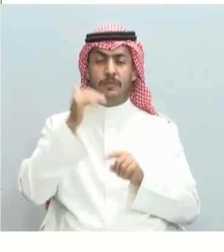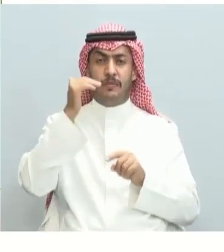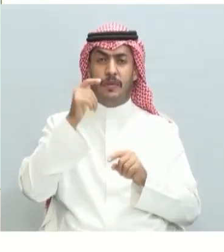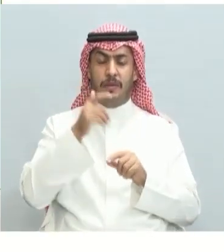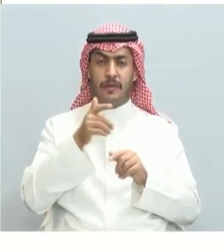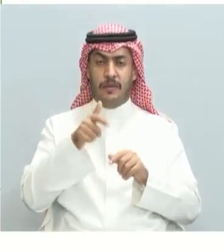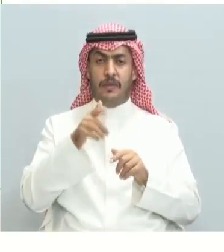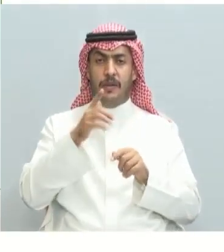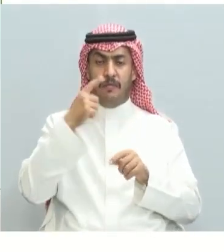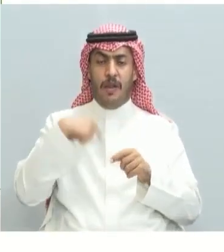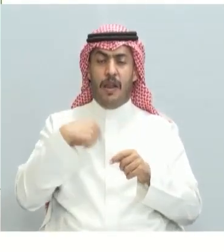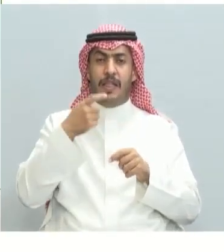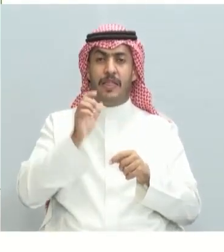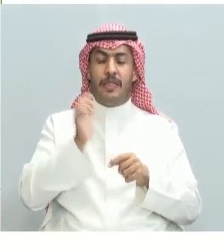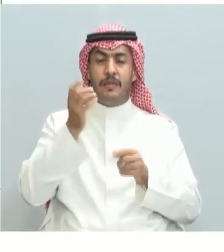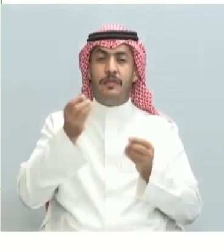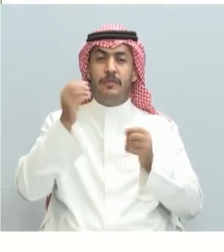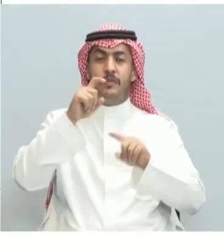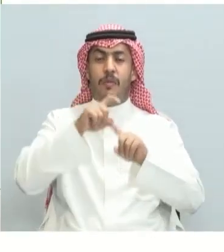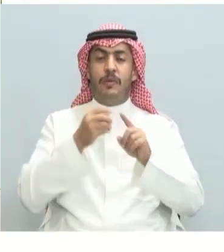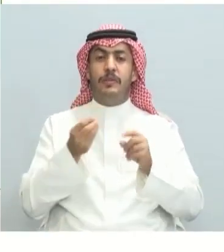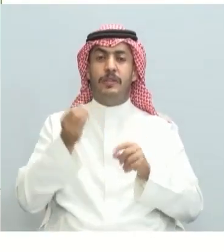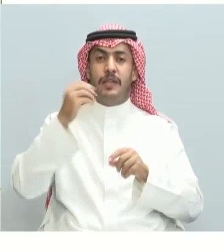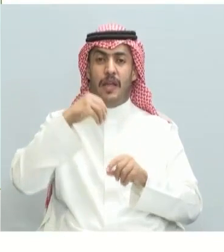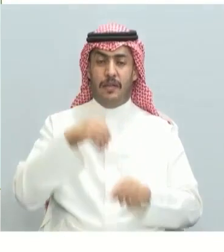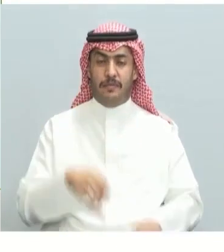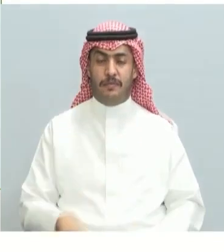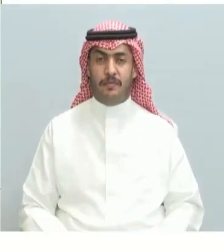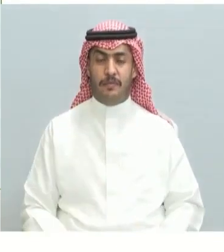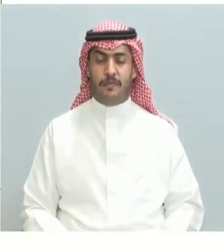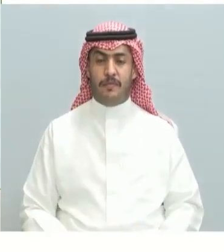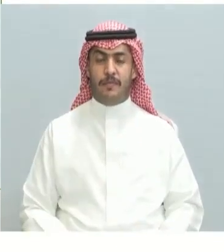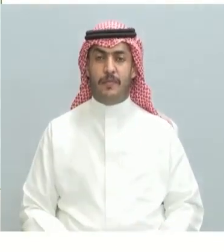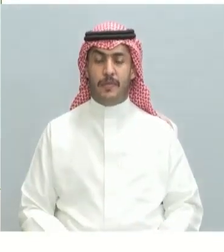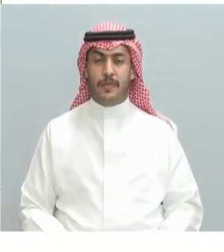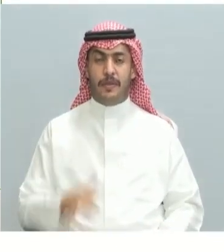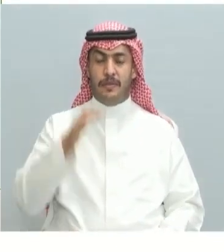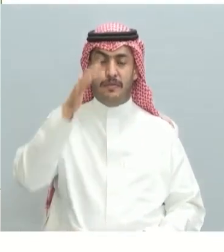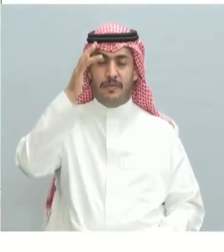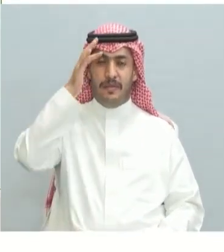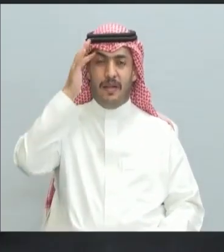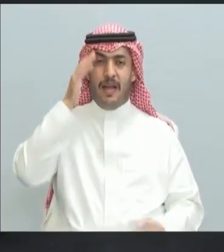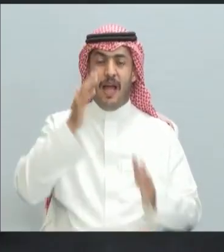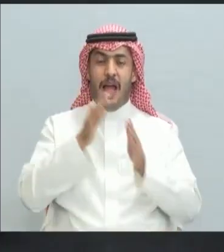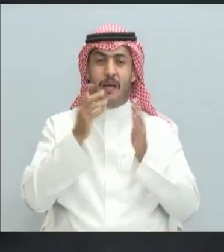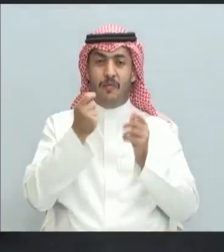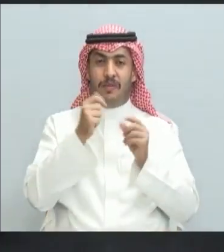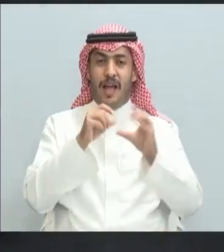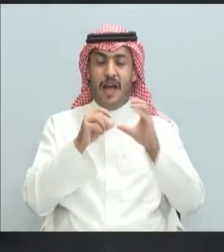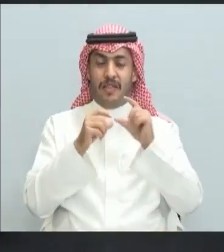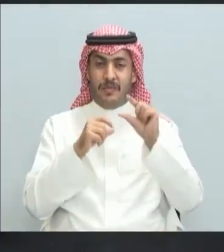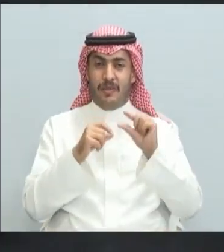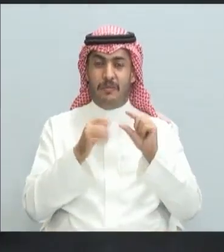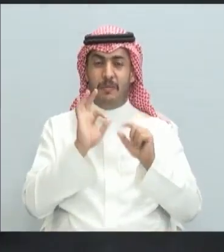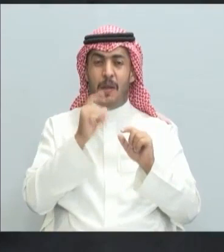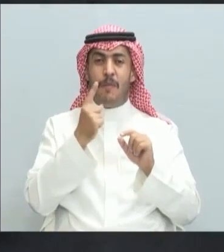بكل تاكيد كلفه التامين ستكون مرتفعه والعكس صحيح كلما كان حجم القرض صغير قد لا